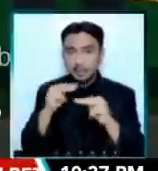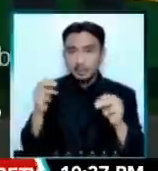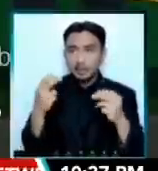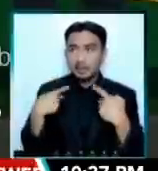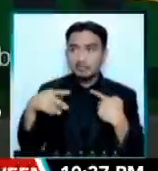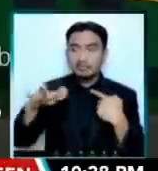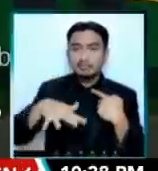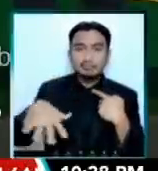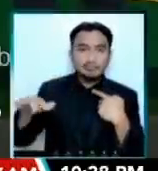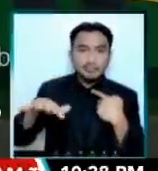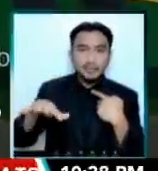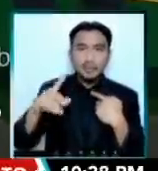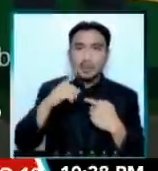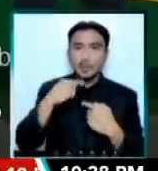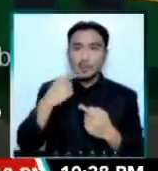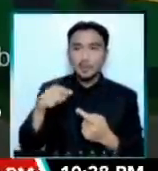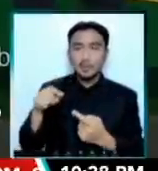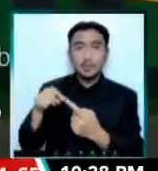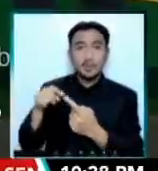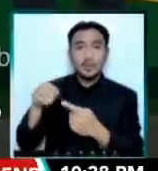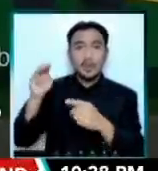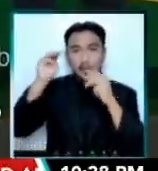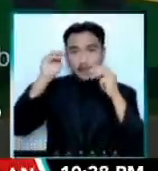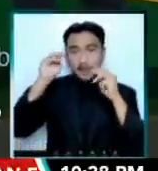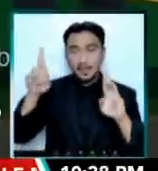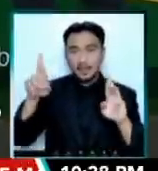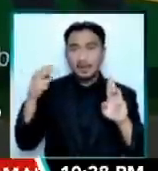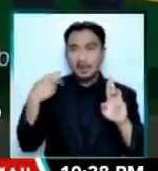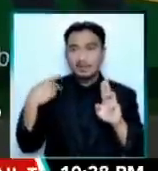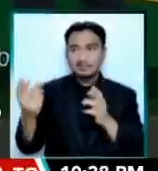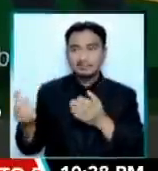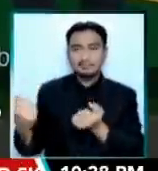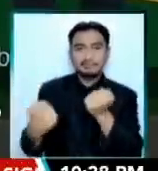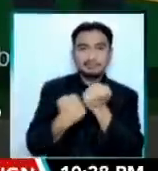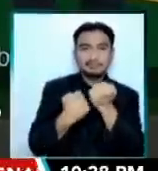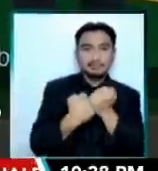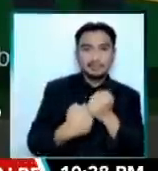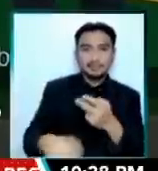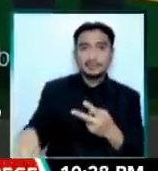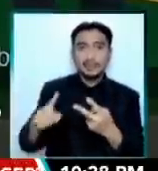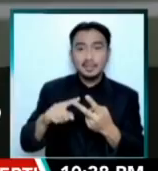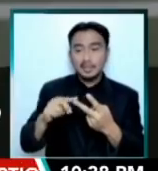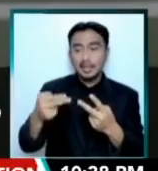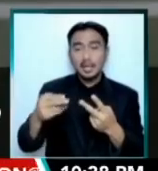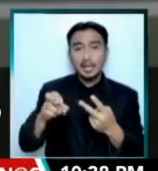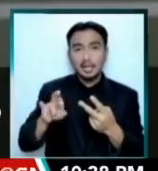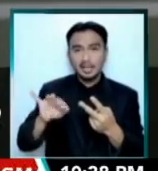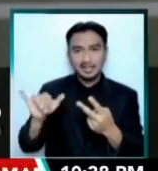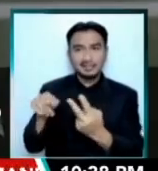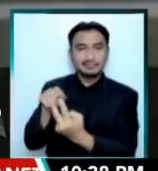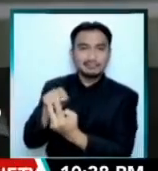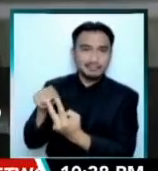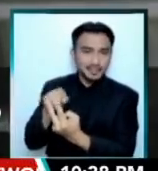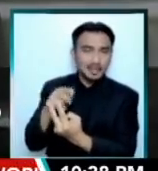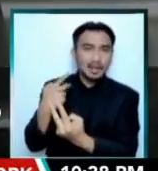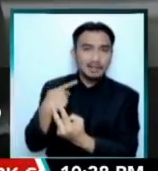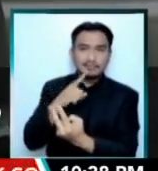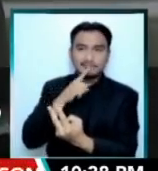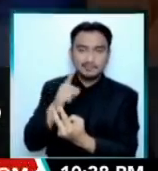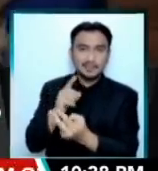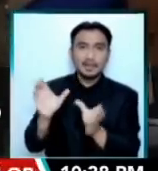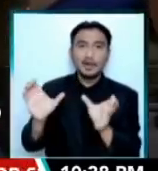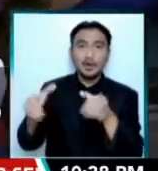sina May Kawayan Mayor Linabel Ruth Villarica at Representative Henry Villarica na parehong kapartido ni Pangulong